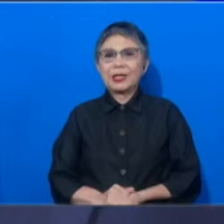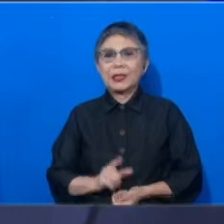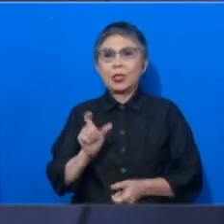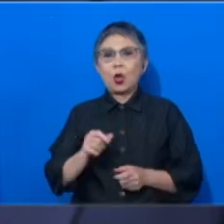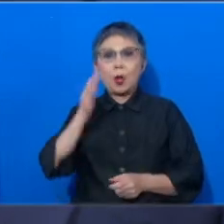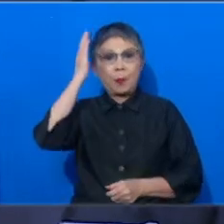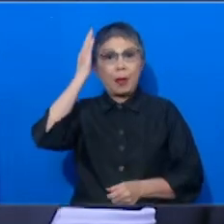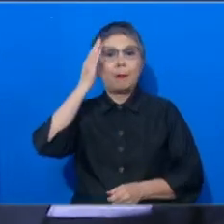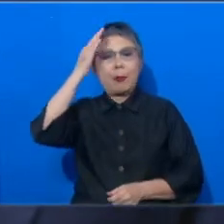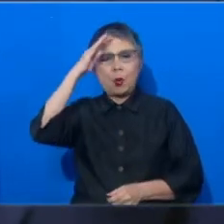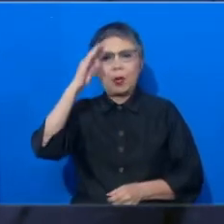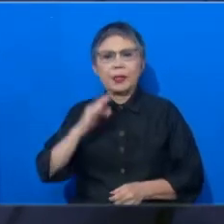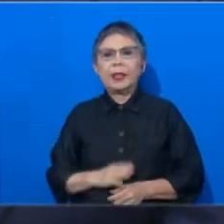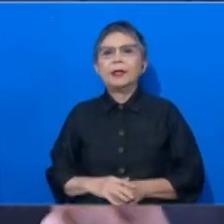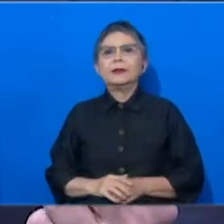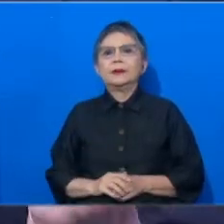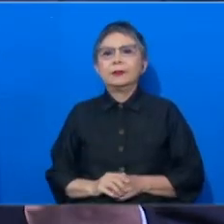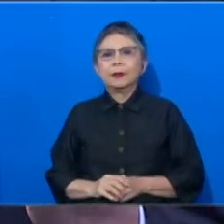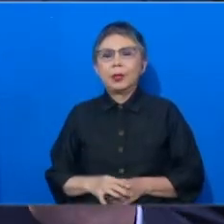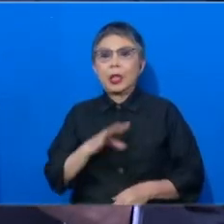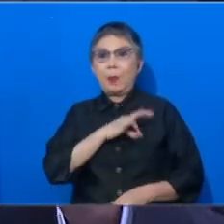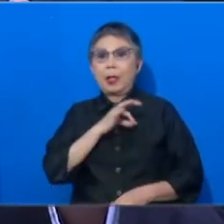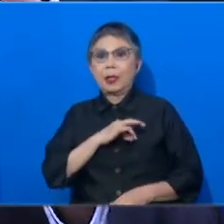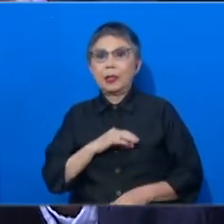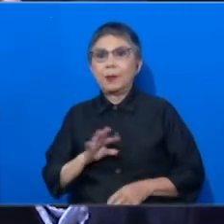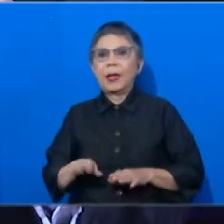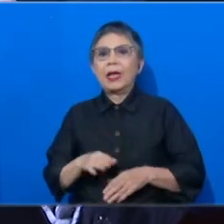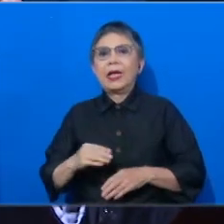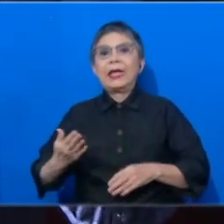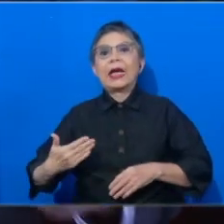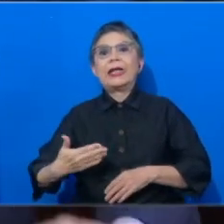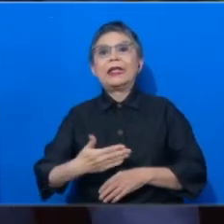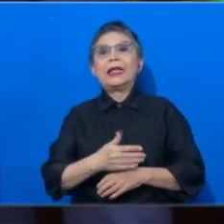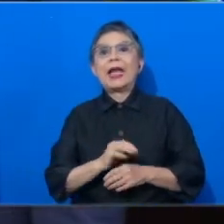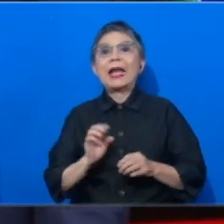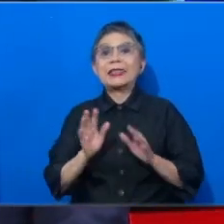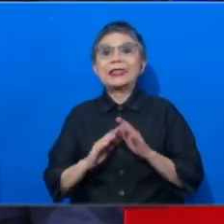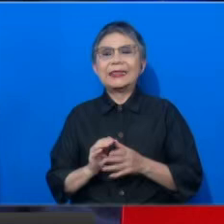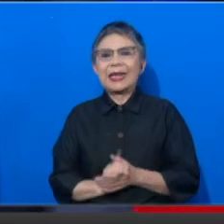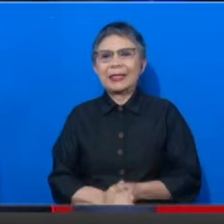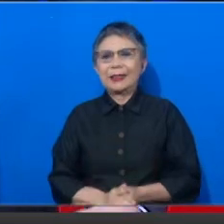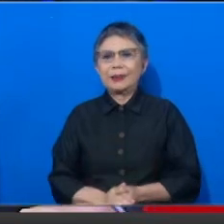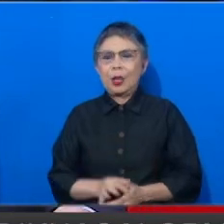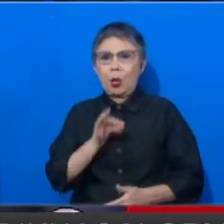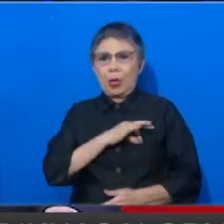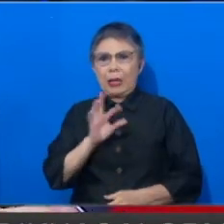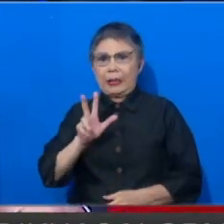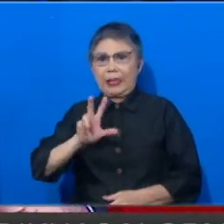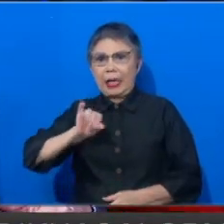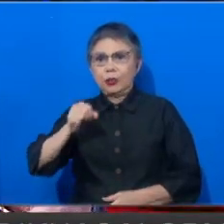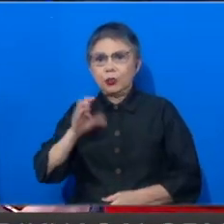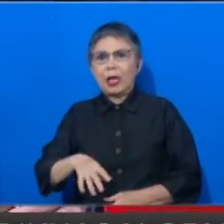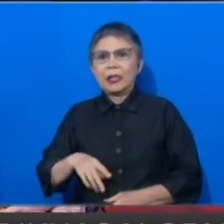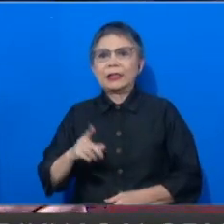Seorang pemuda di Kabupaten Banyumas, Jawa Tengah sukses mendulang cuan dari budidaya ikan hias Sumatera, Glowfish Balloon, dan meraup omset hingga jutaan rupiah